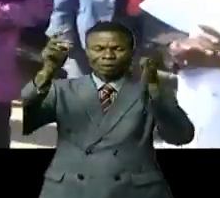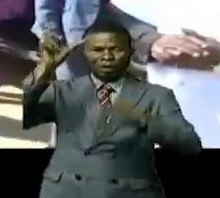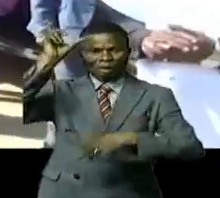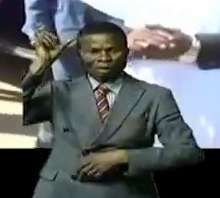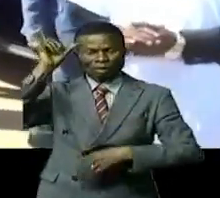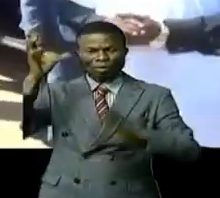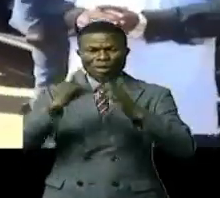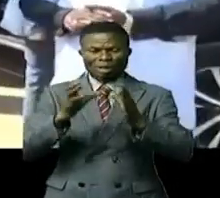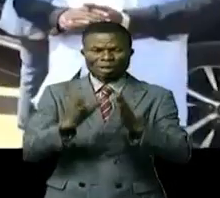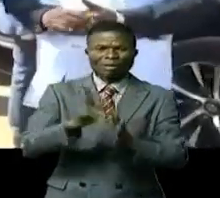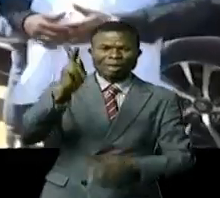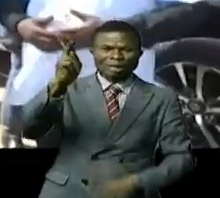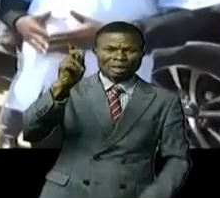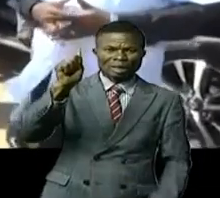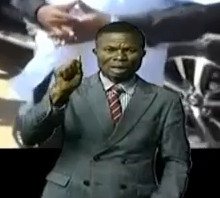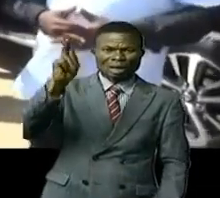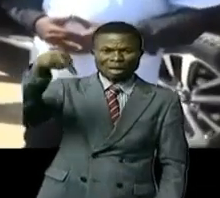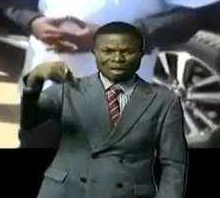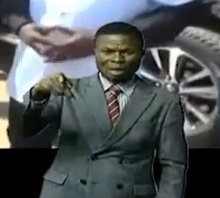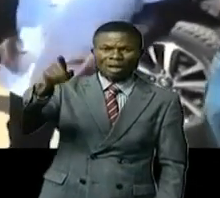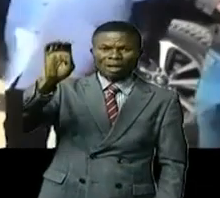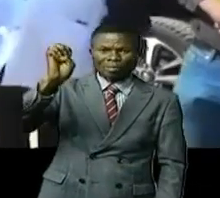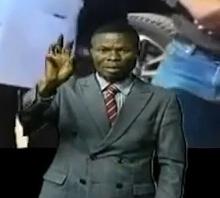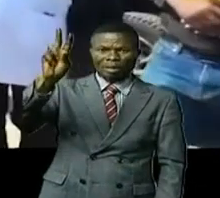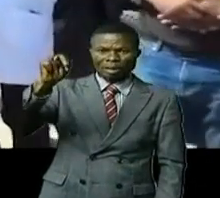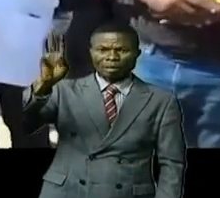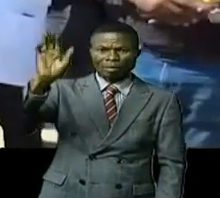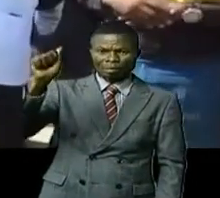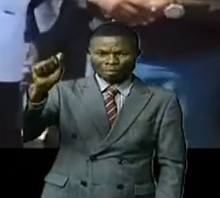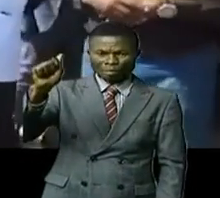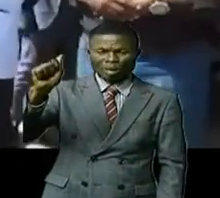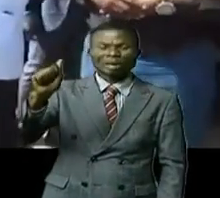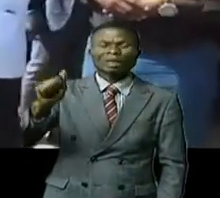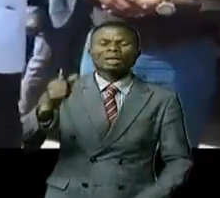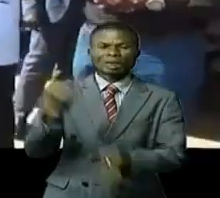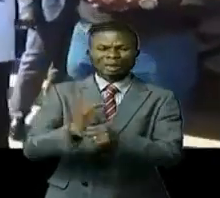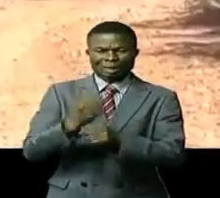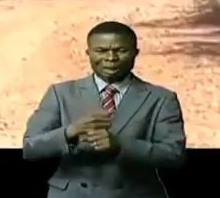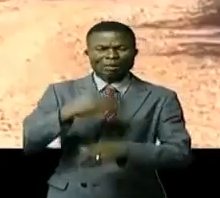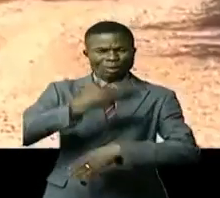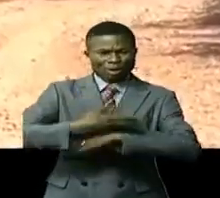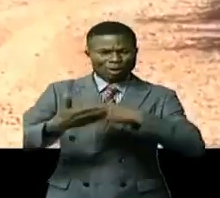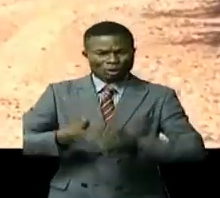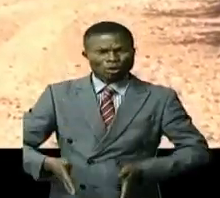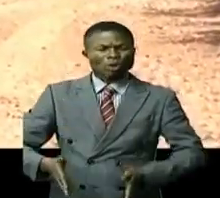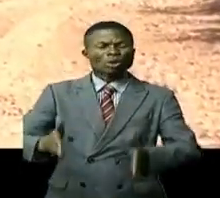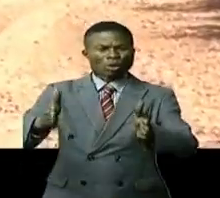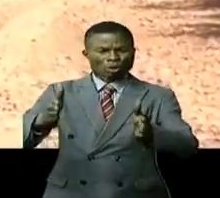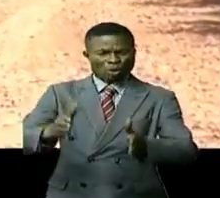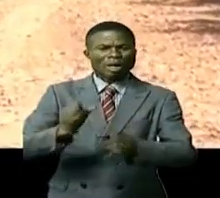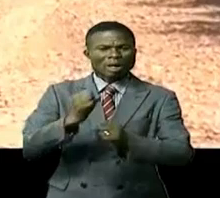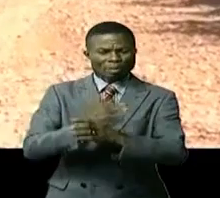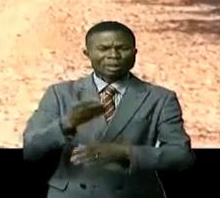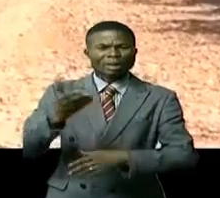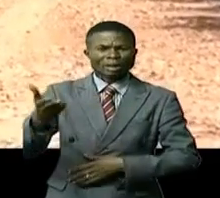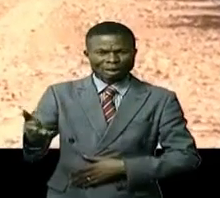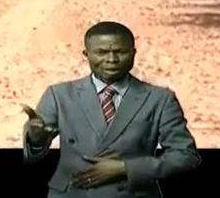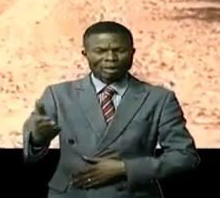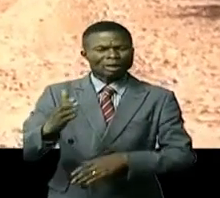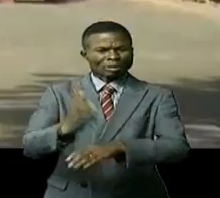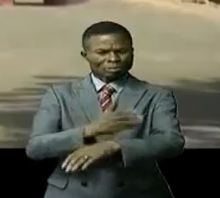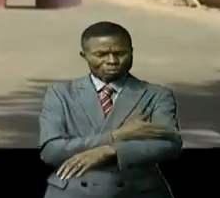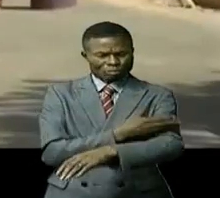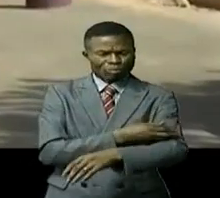voire celle de la Kenya, affiche déjà un nouveau visage. Les travaux de réhabilitation initiés par le gouvernement provincial avancent